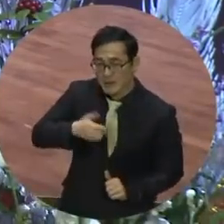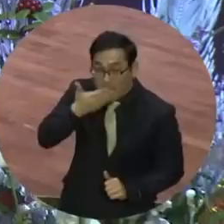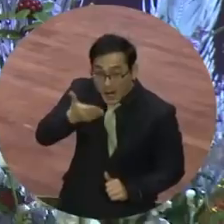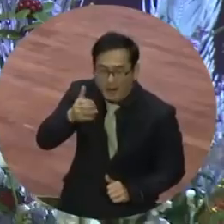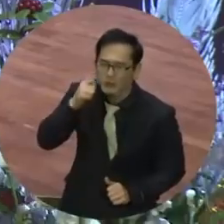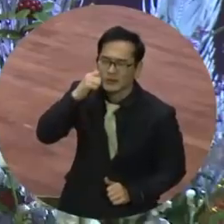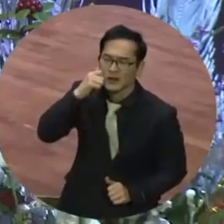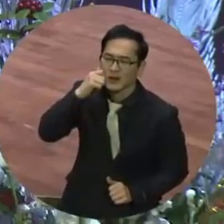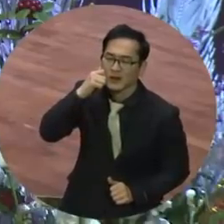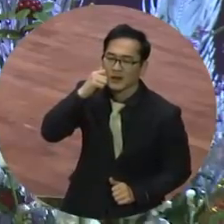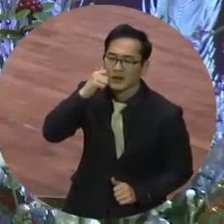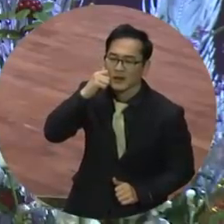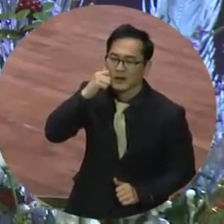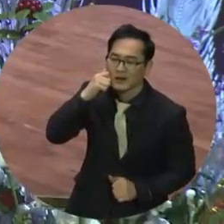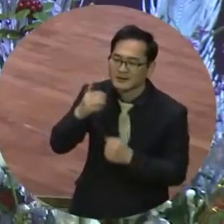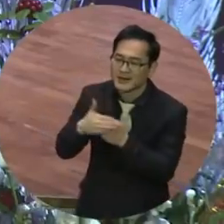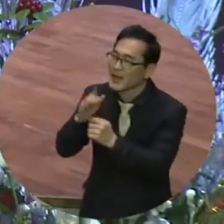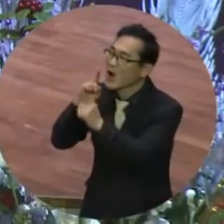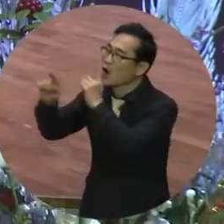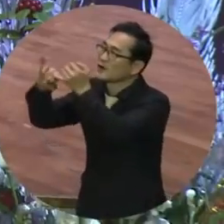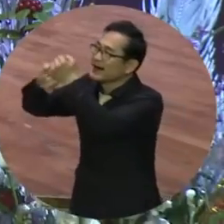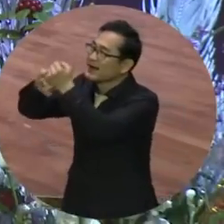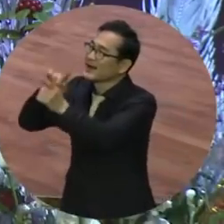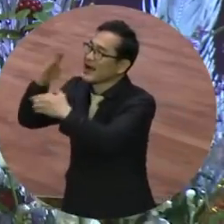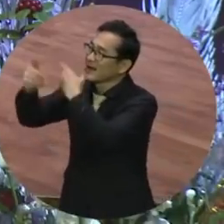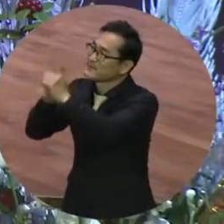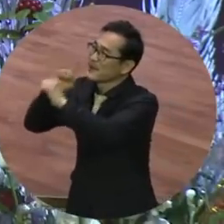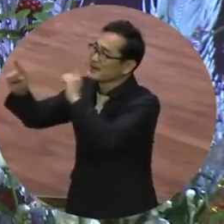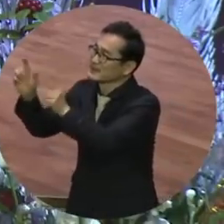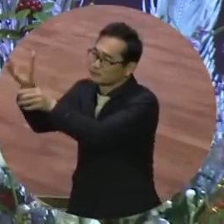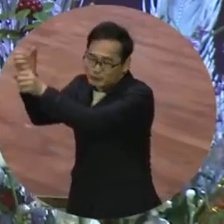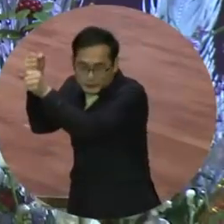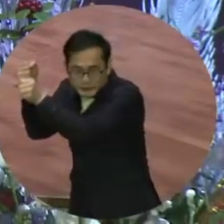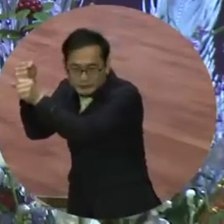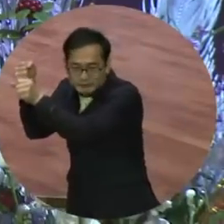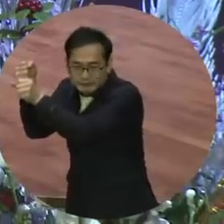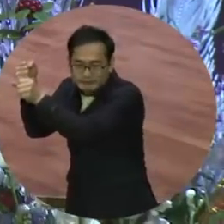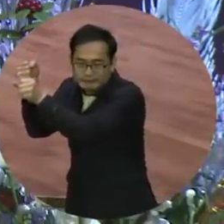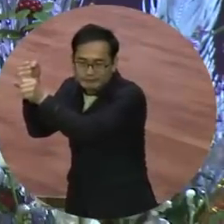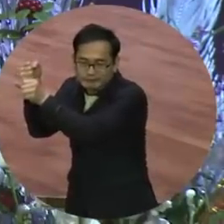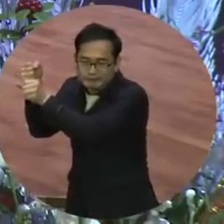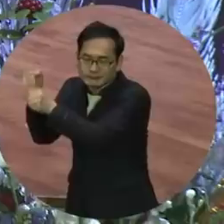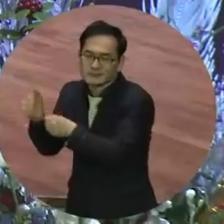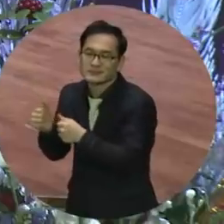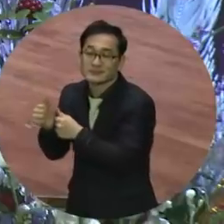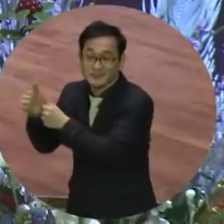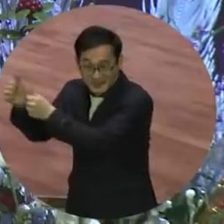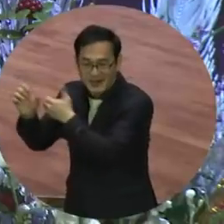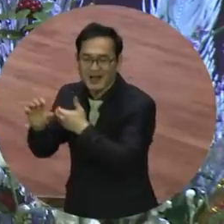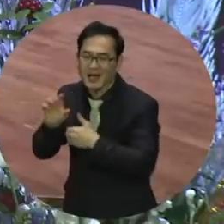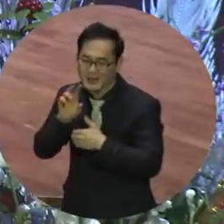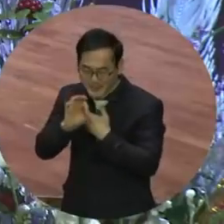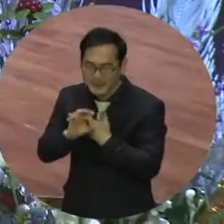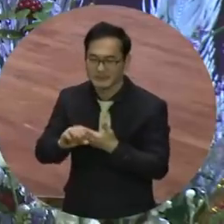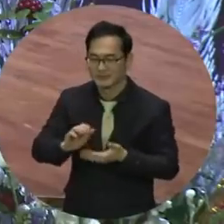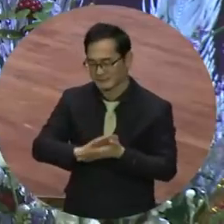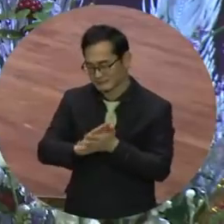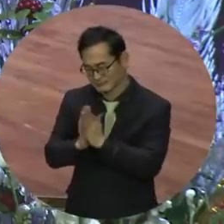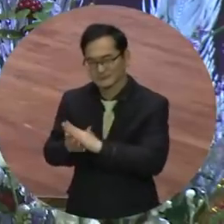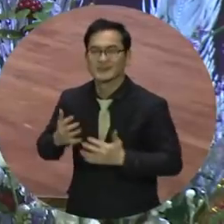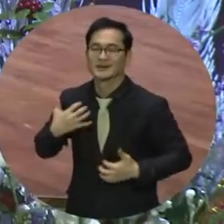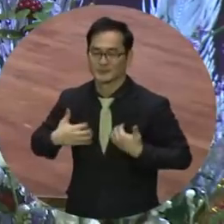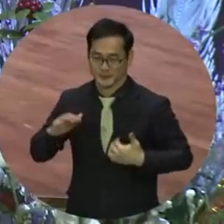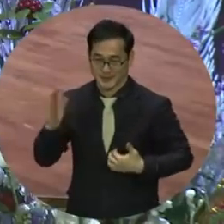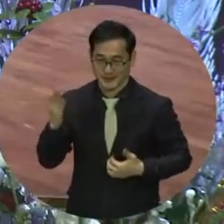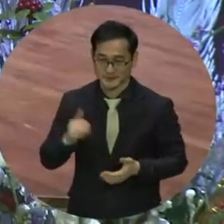언약 잡은 기도예요. 언약 잡은 기도. 예수님은 본문 통해서 너희가 무엇이든지